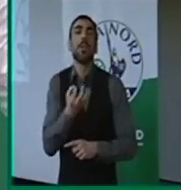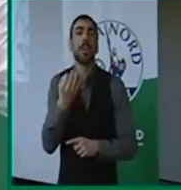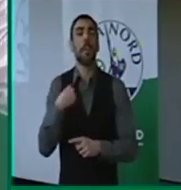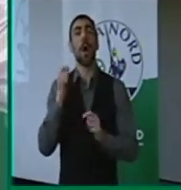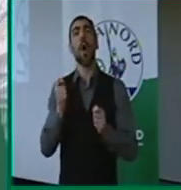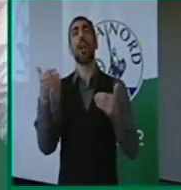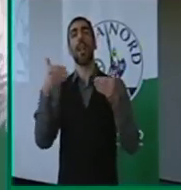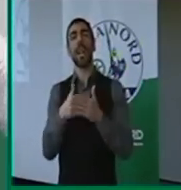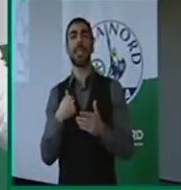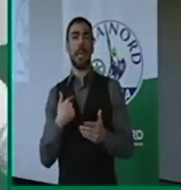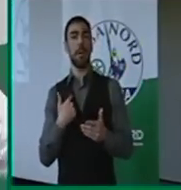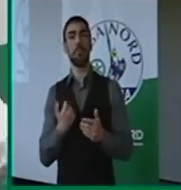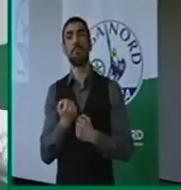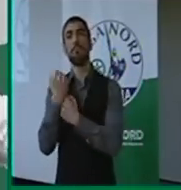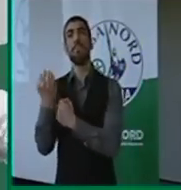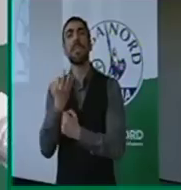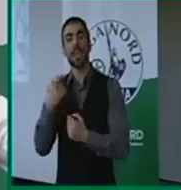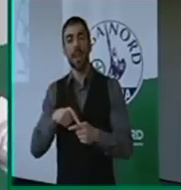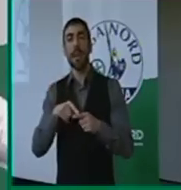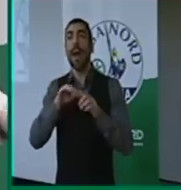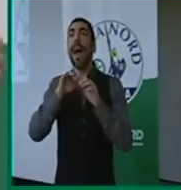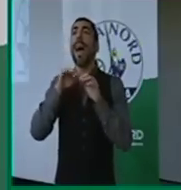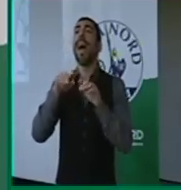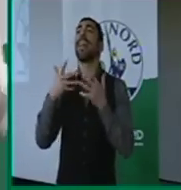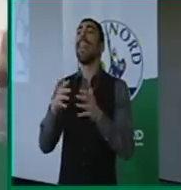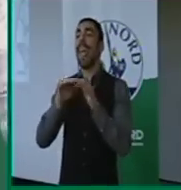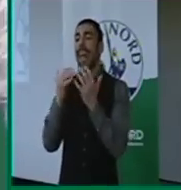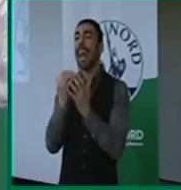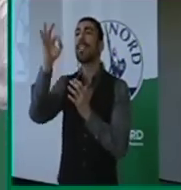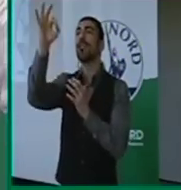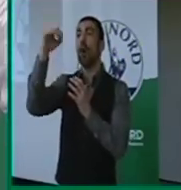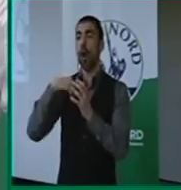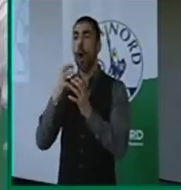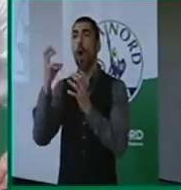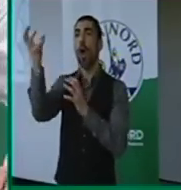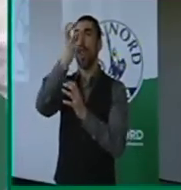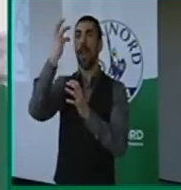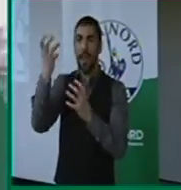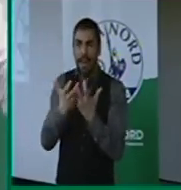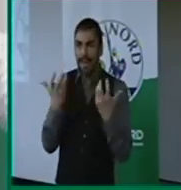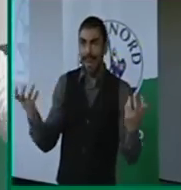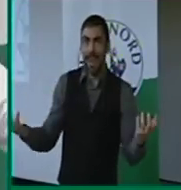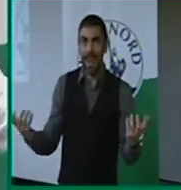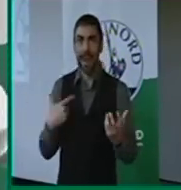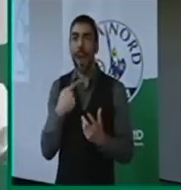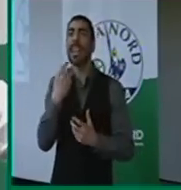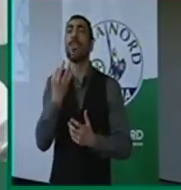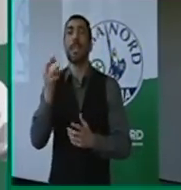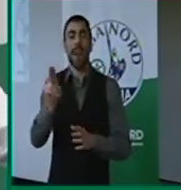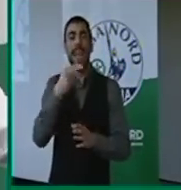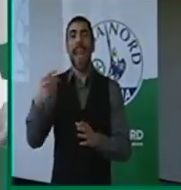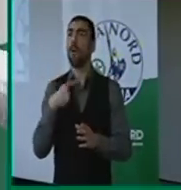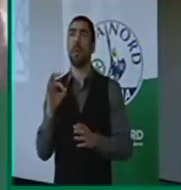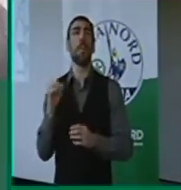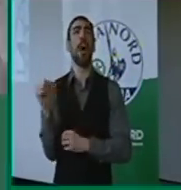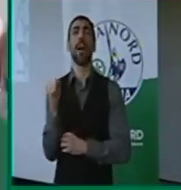della Sera abbiamo sempre sostenuto che fosse la Terra a girare intorno al sole perché era evidente che era la terra Noi sempre abbiam detto che l'euro era una